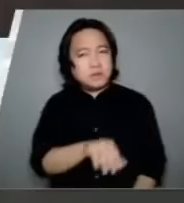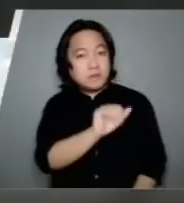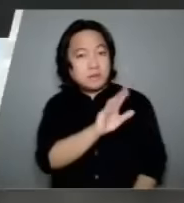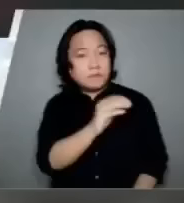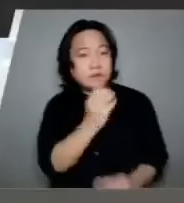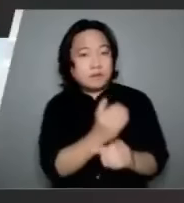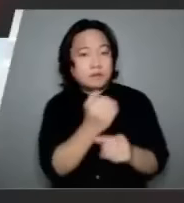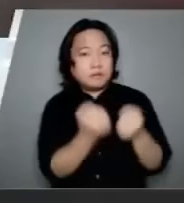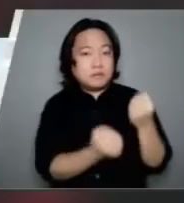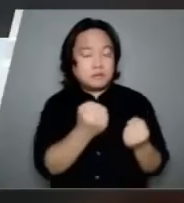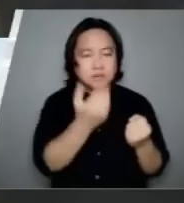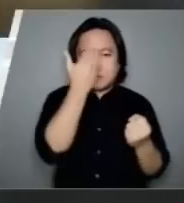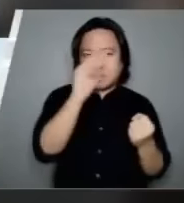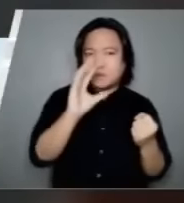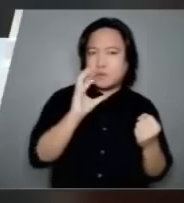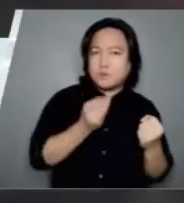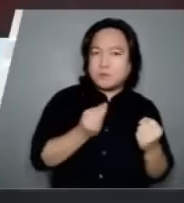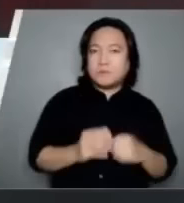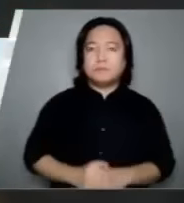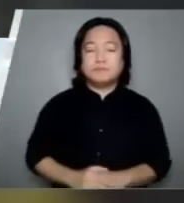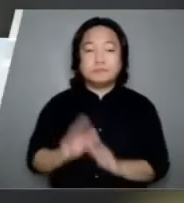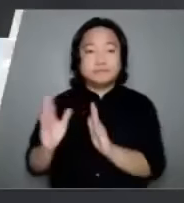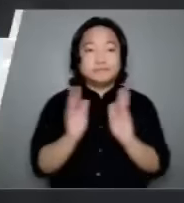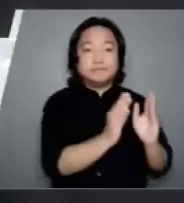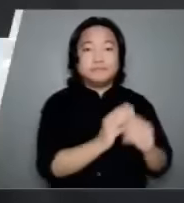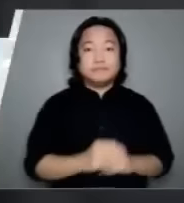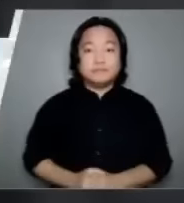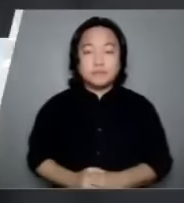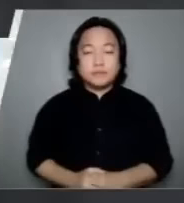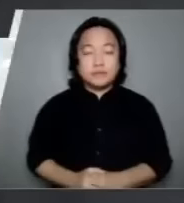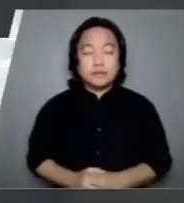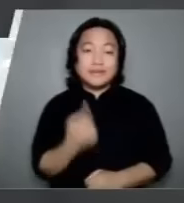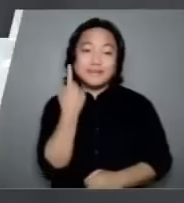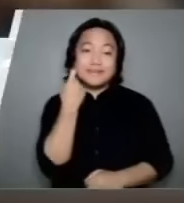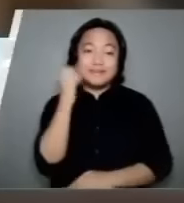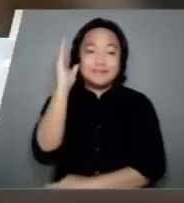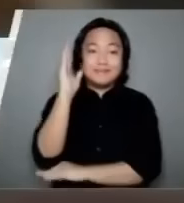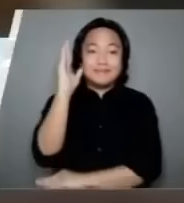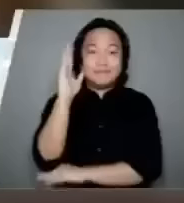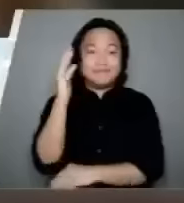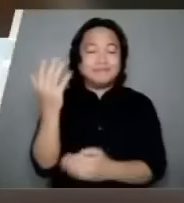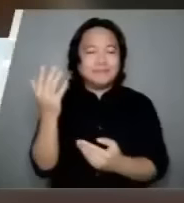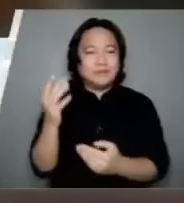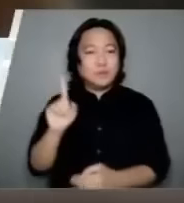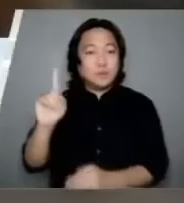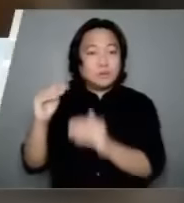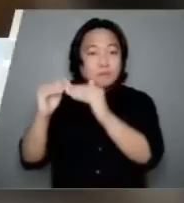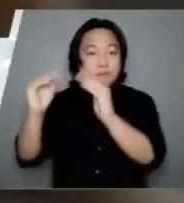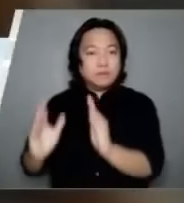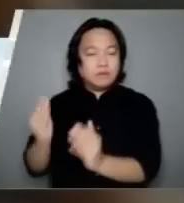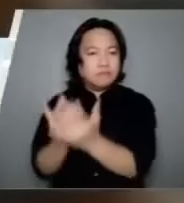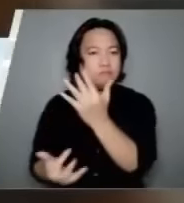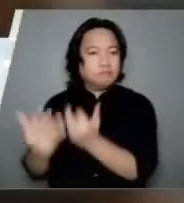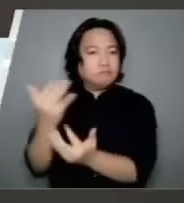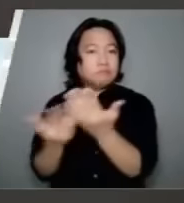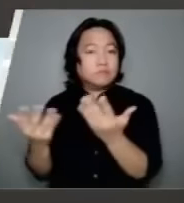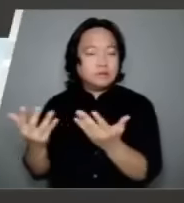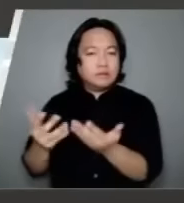Kanyang tanghali naman, isang bahay naman ang dinab na apoy sa may paho, Caloocan. Tumagal ito ng 2 oras bago